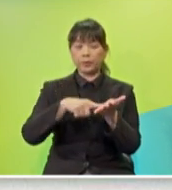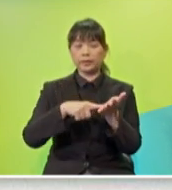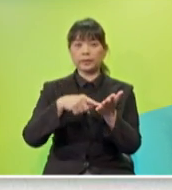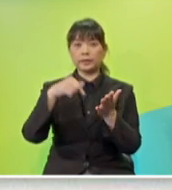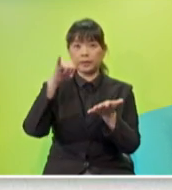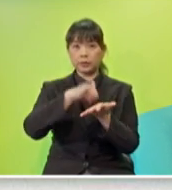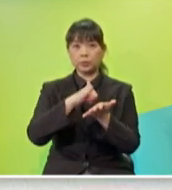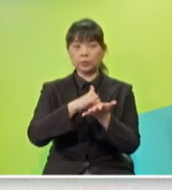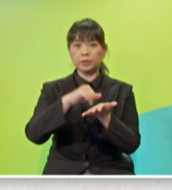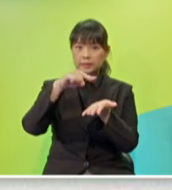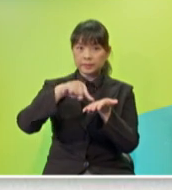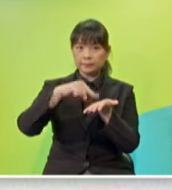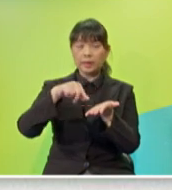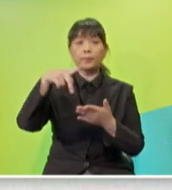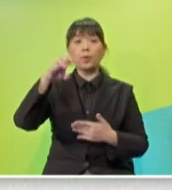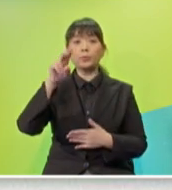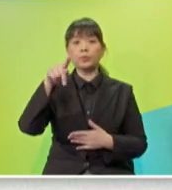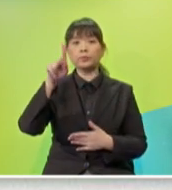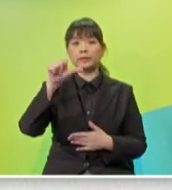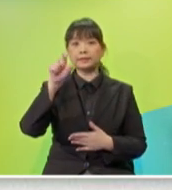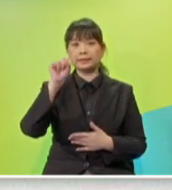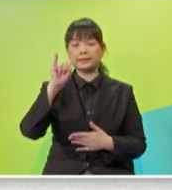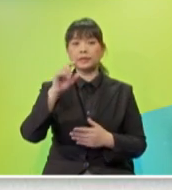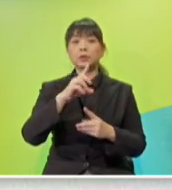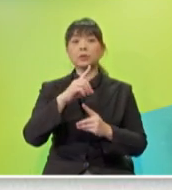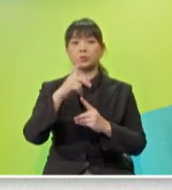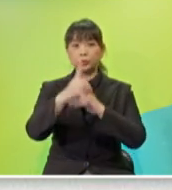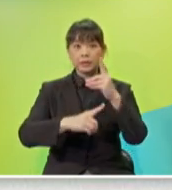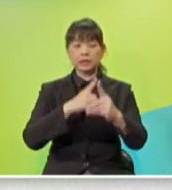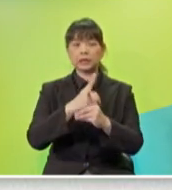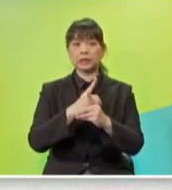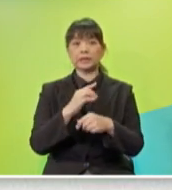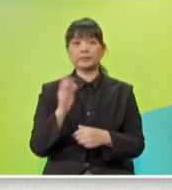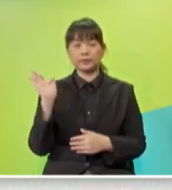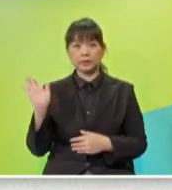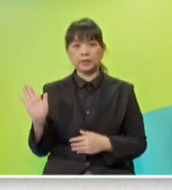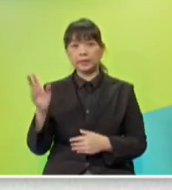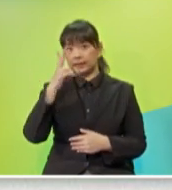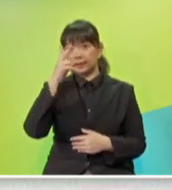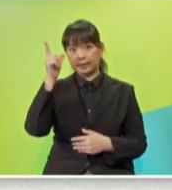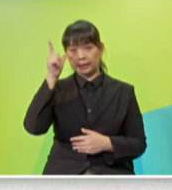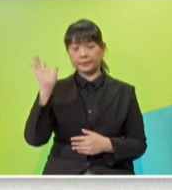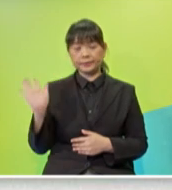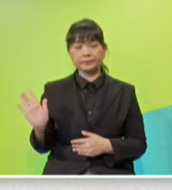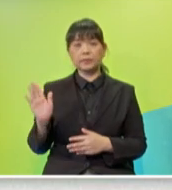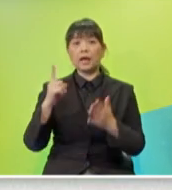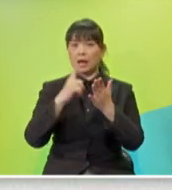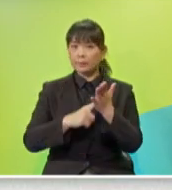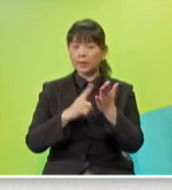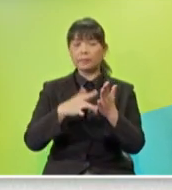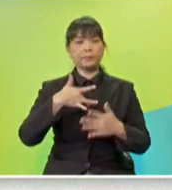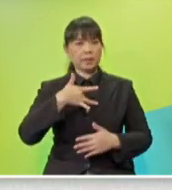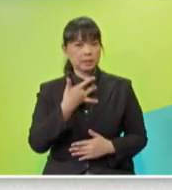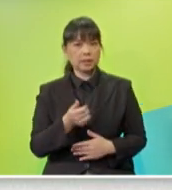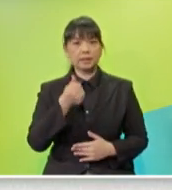dunia 2019 marilah kita lihat soalnya Apakah perasaan